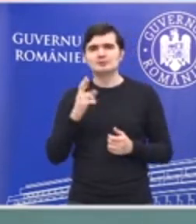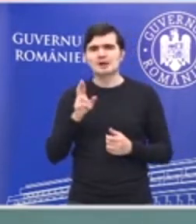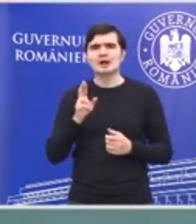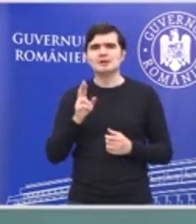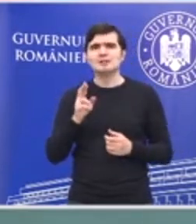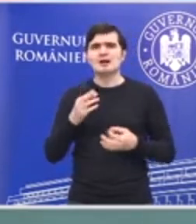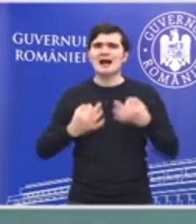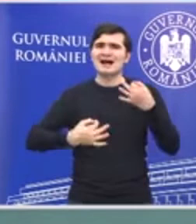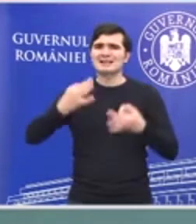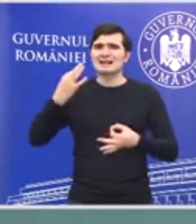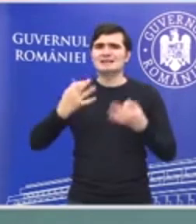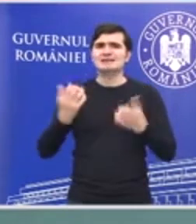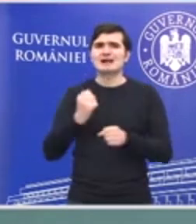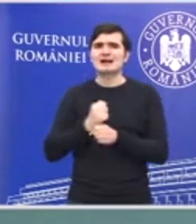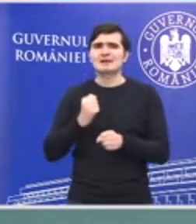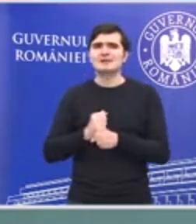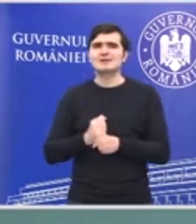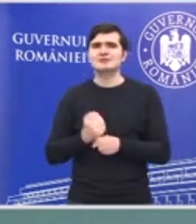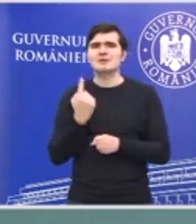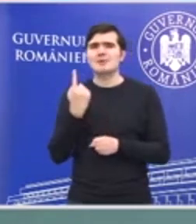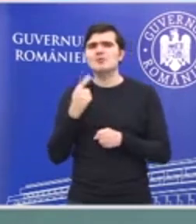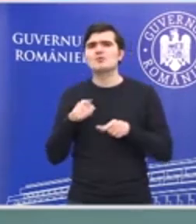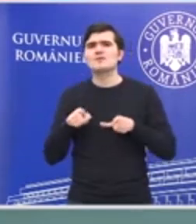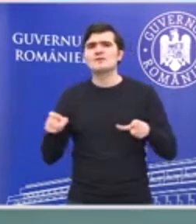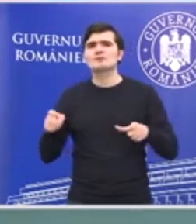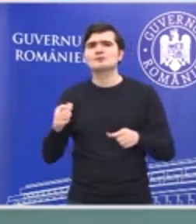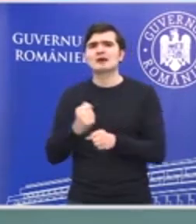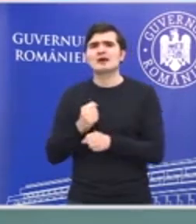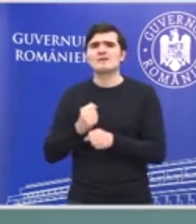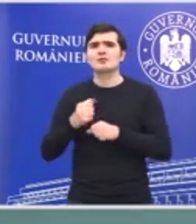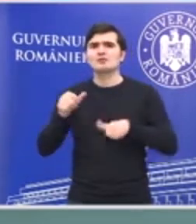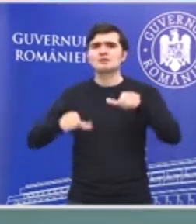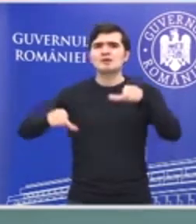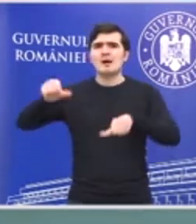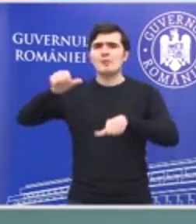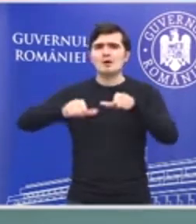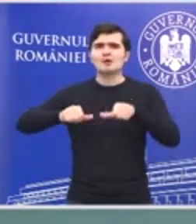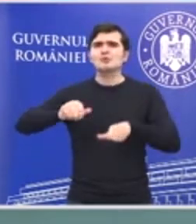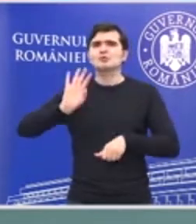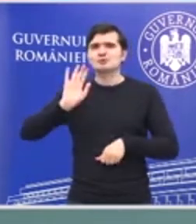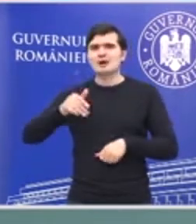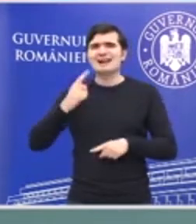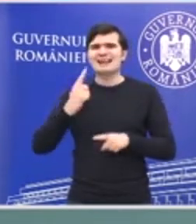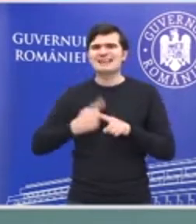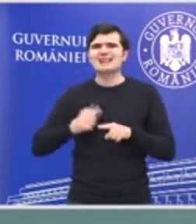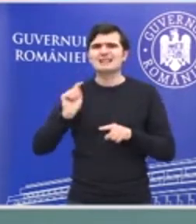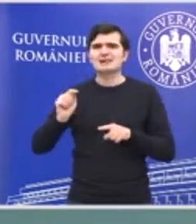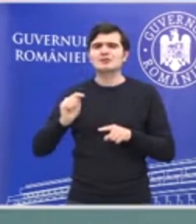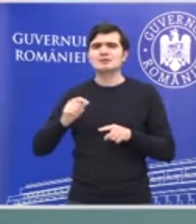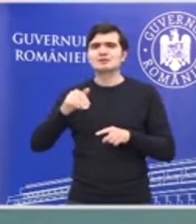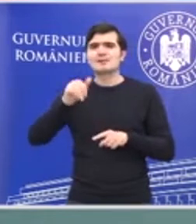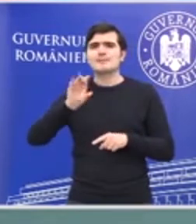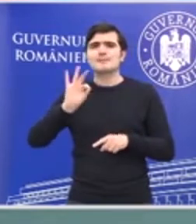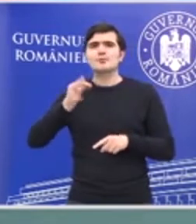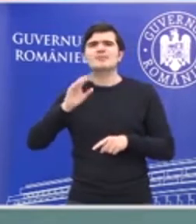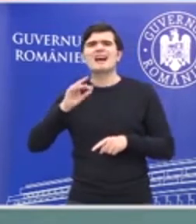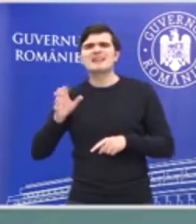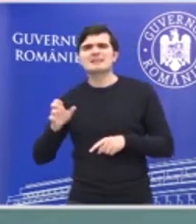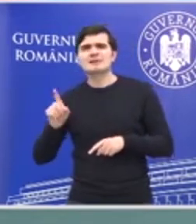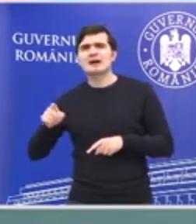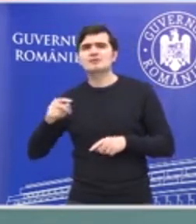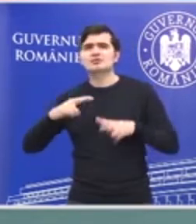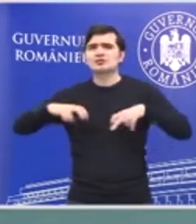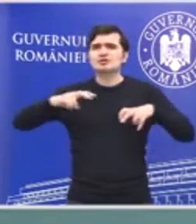pseudovirus, adică un virus efectuat în laborator, care conține exact acest ansamblu de mutații, ne arată